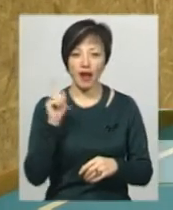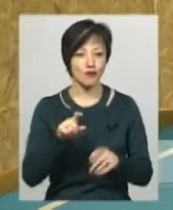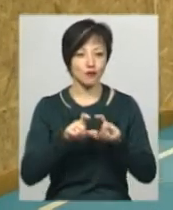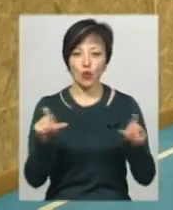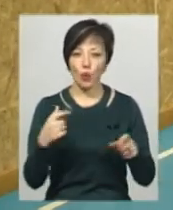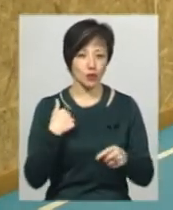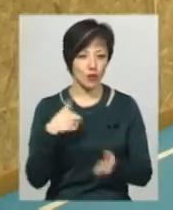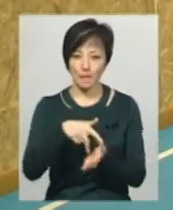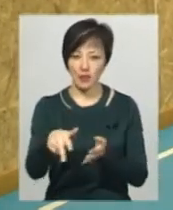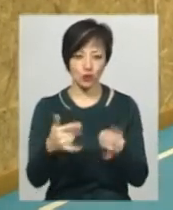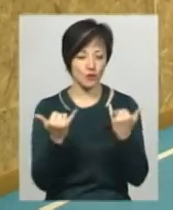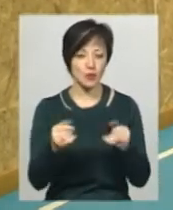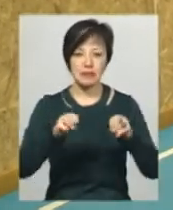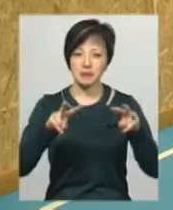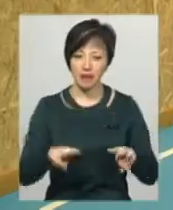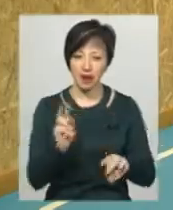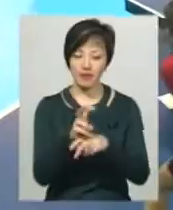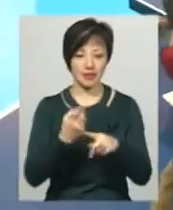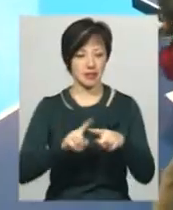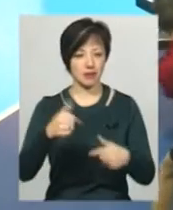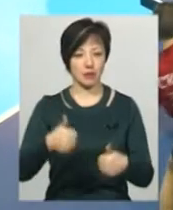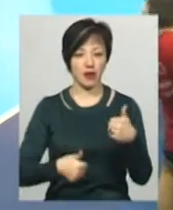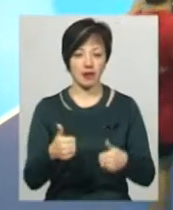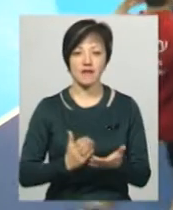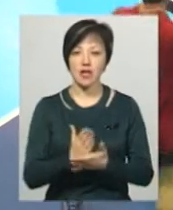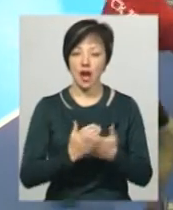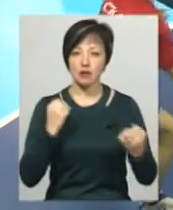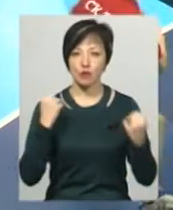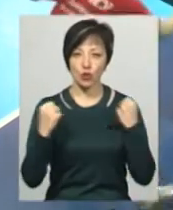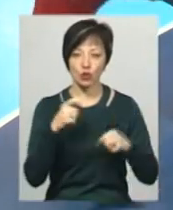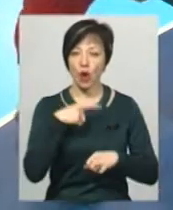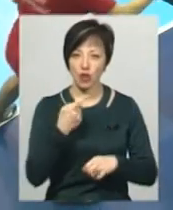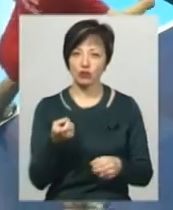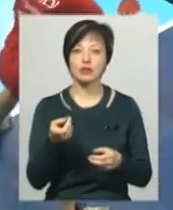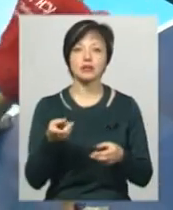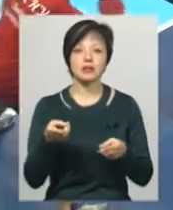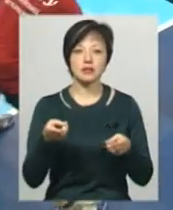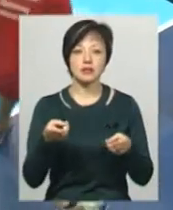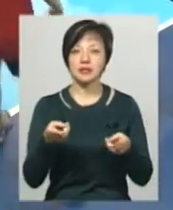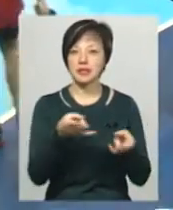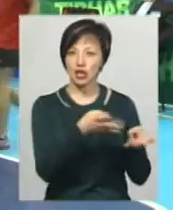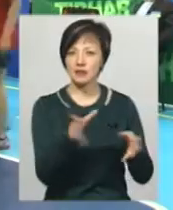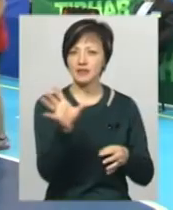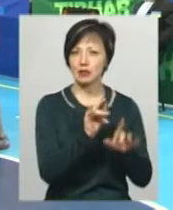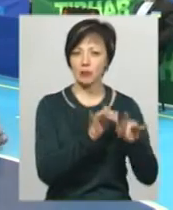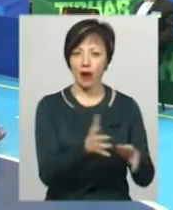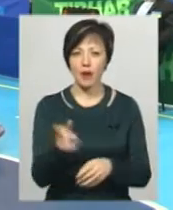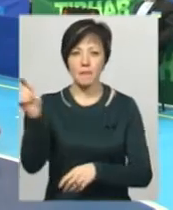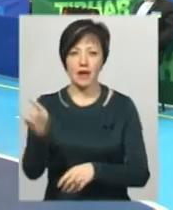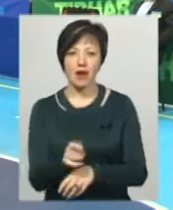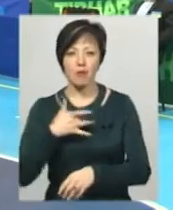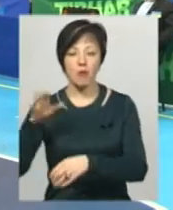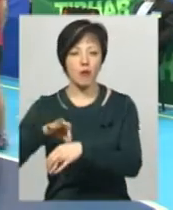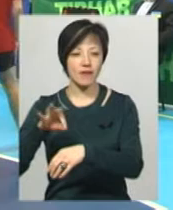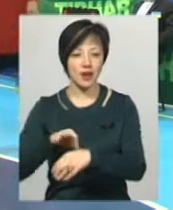пішов сьогодні, щоб спеціально прийти на ці змагання. Ветеран спорту Андрій Чумак каже, залишив всі справи і приїхав поболівати за друзів із